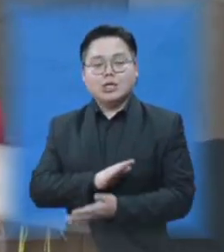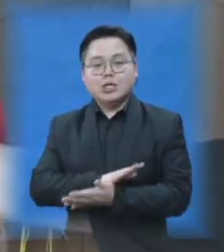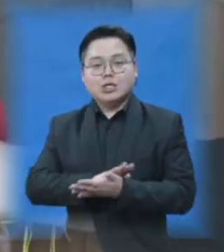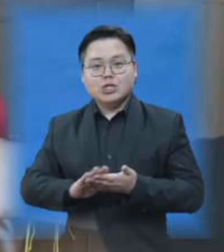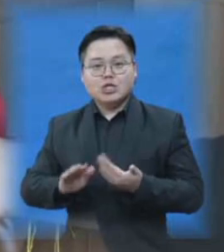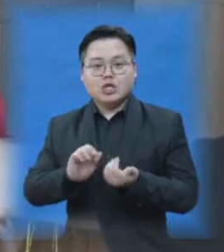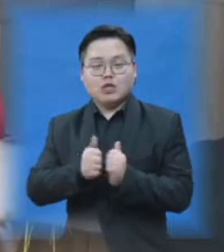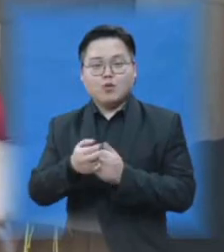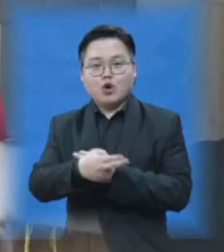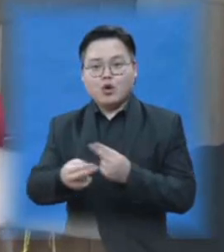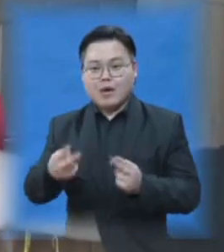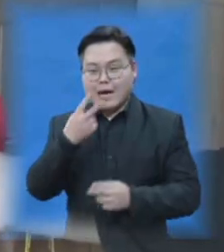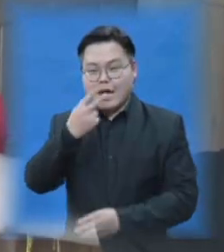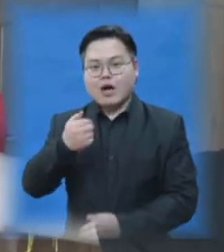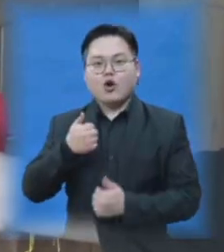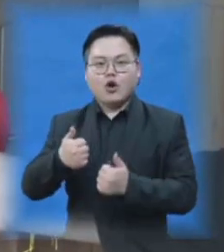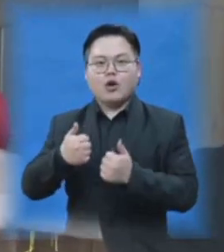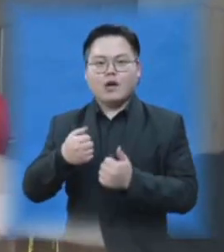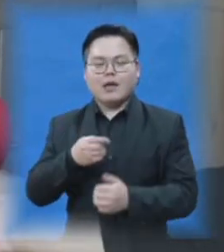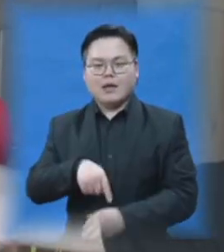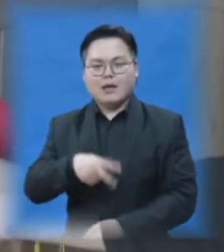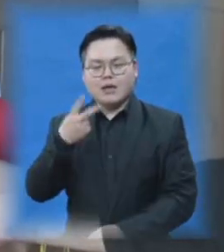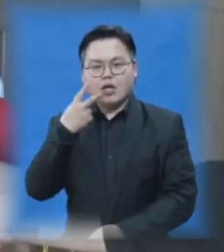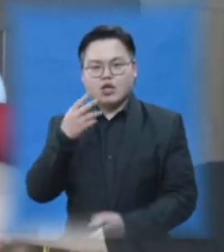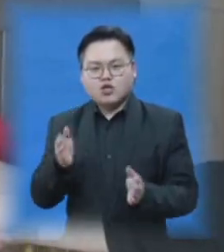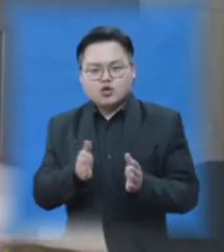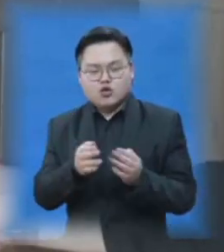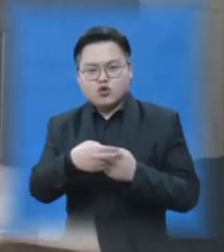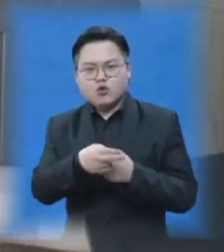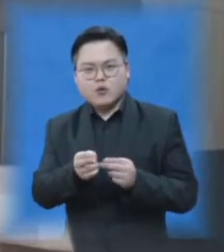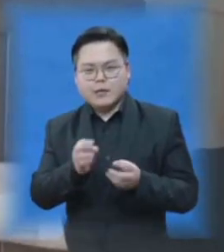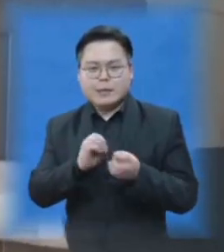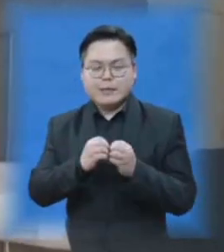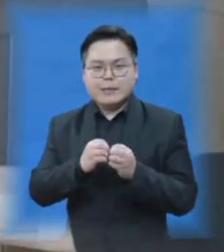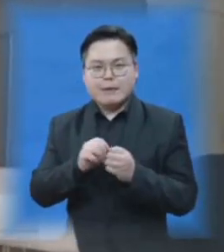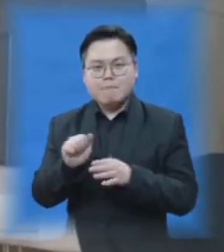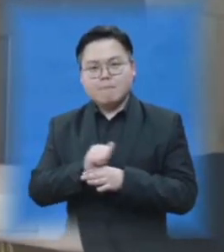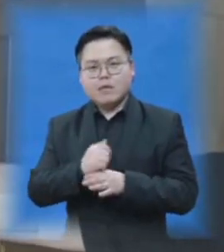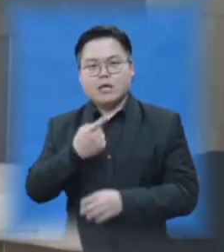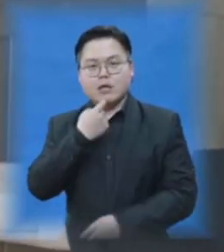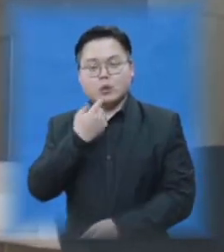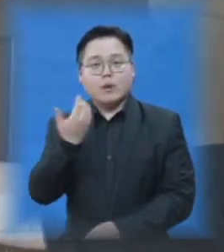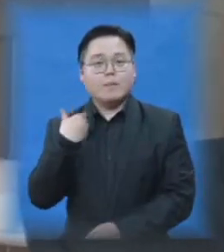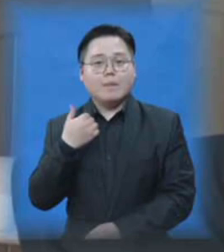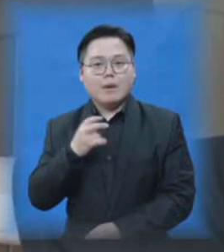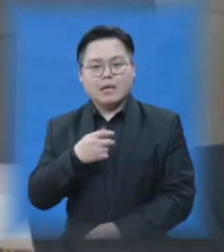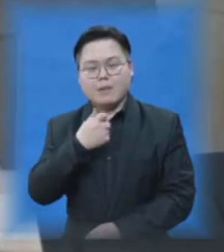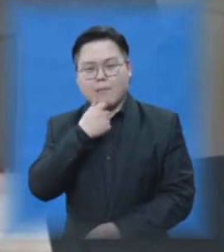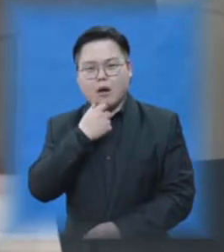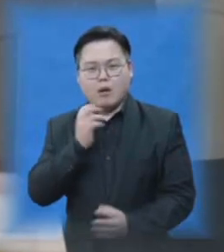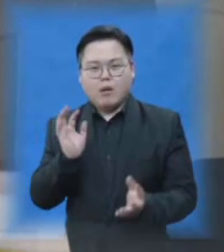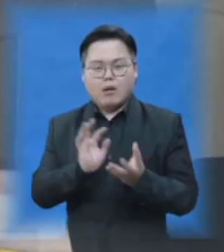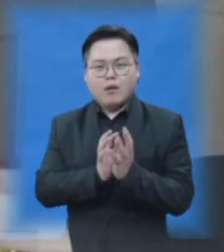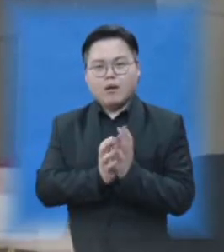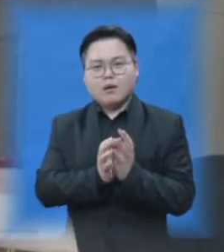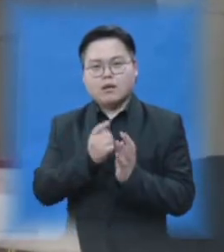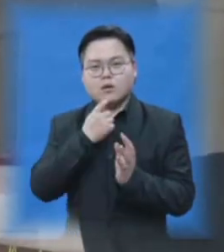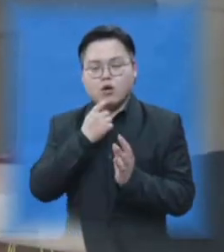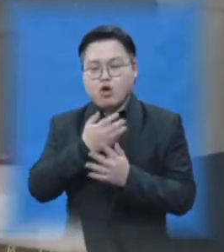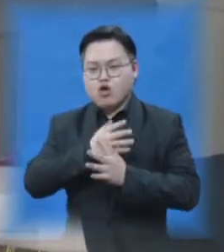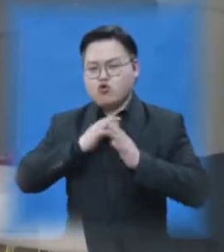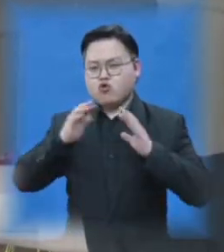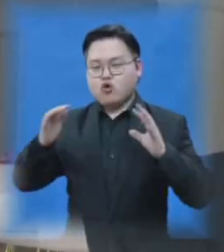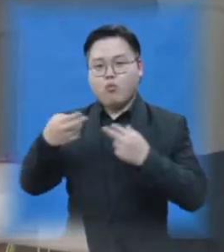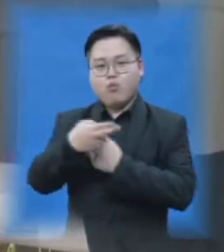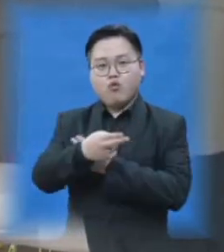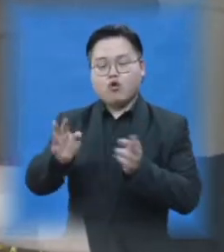Тэгээд энд ингээд том дивжээ цаад өмнө жоохон жижиг хүн байдаг байхгүй юу? Тэгээд тийм ингээд багтах гэж хэцүү. Тэгээд одоо энэ том залтанд орсон